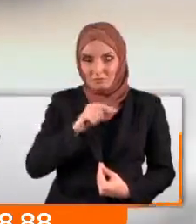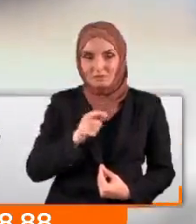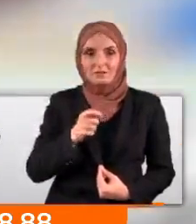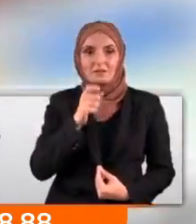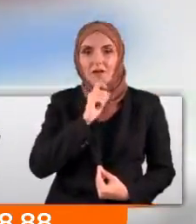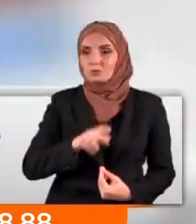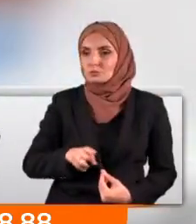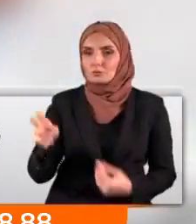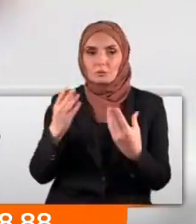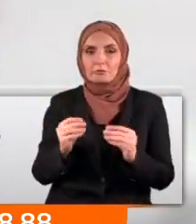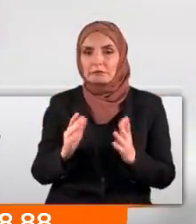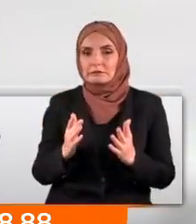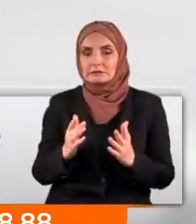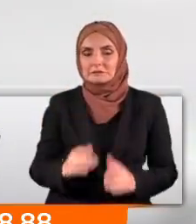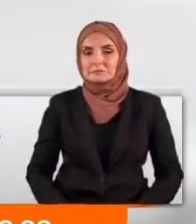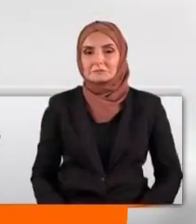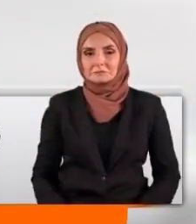sokabiliyor?